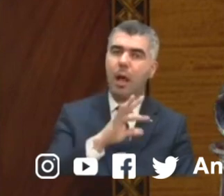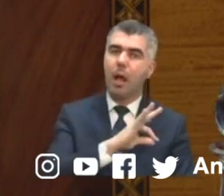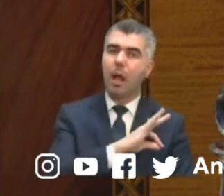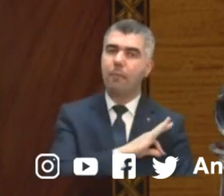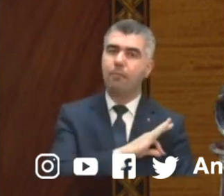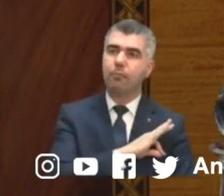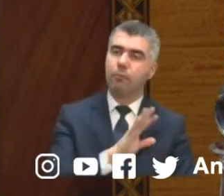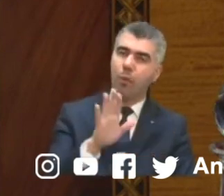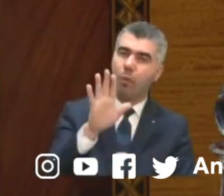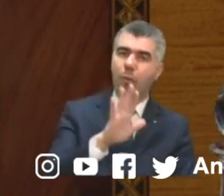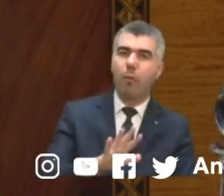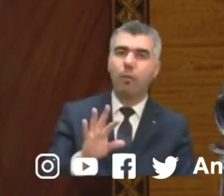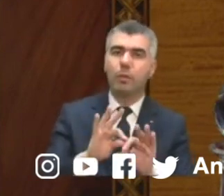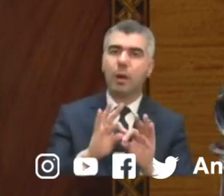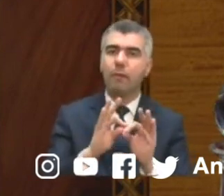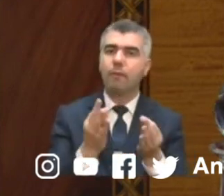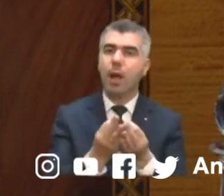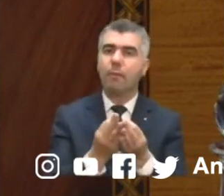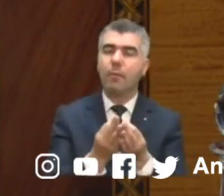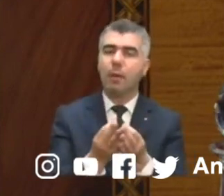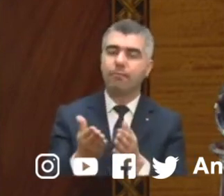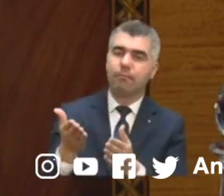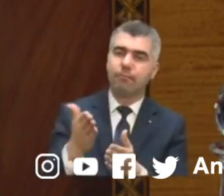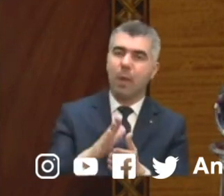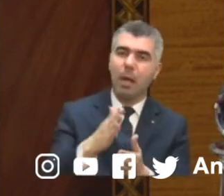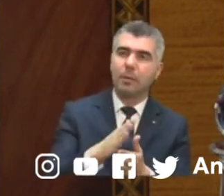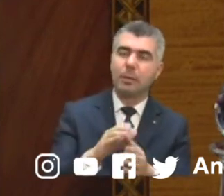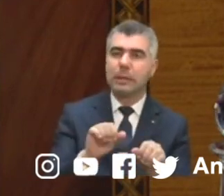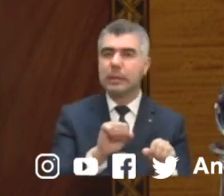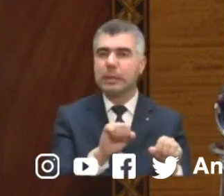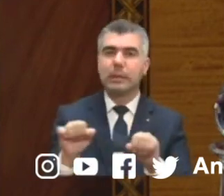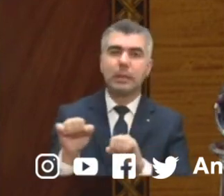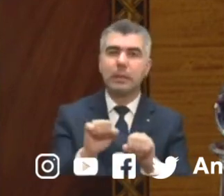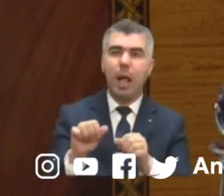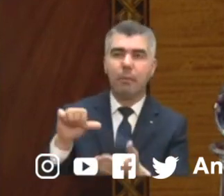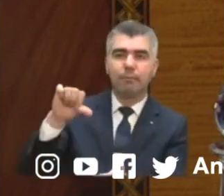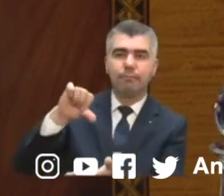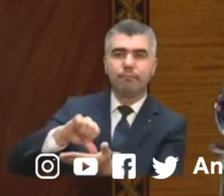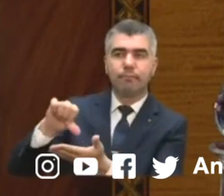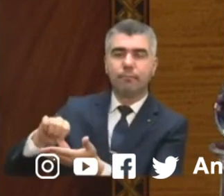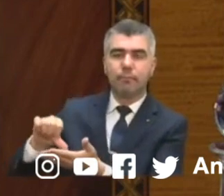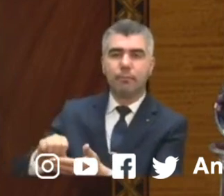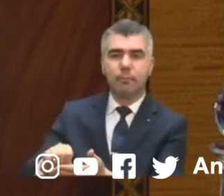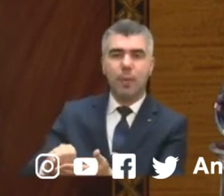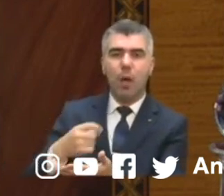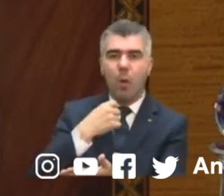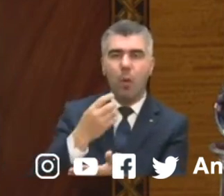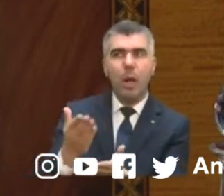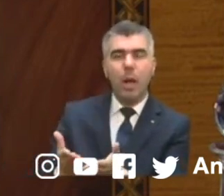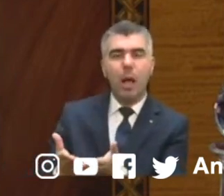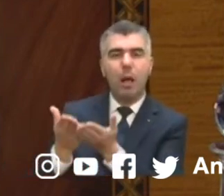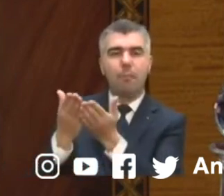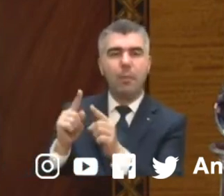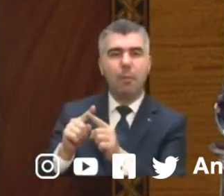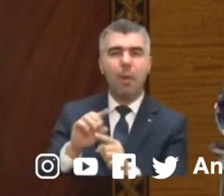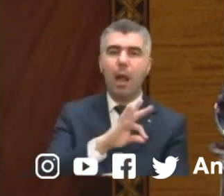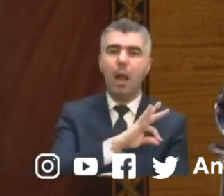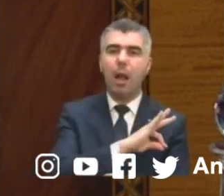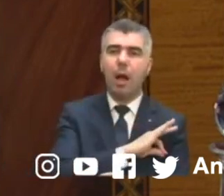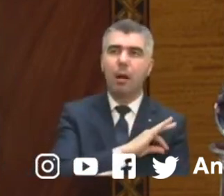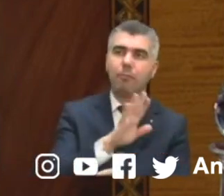ضحايا الزلزال الحوز المفجع، وأدعو الله العلي القدير أن يتغمد الضحايا برحمته